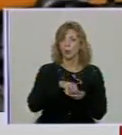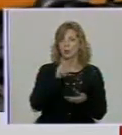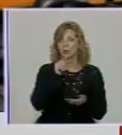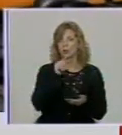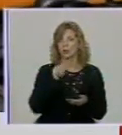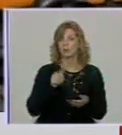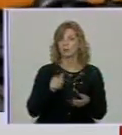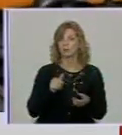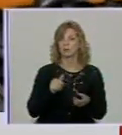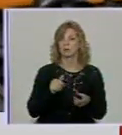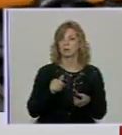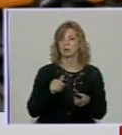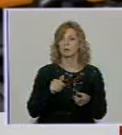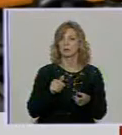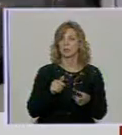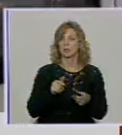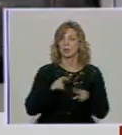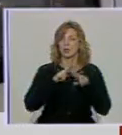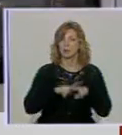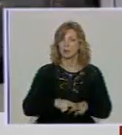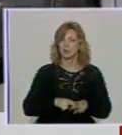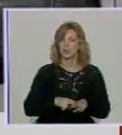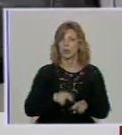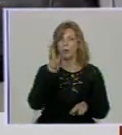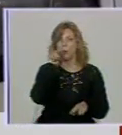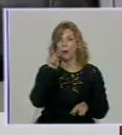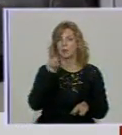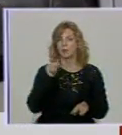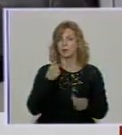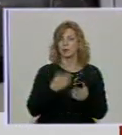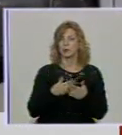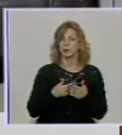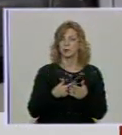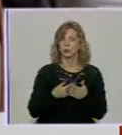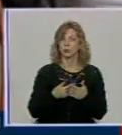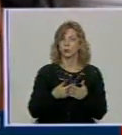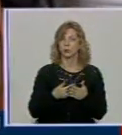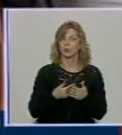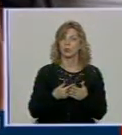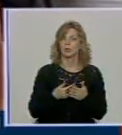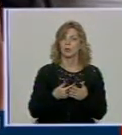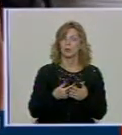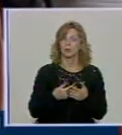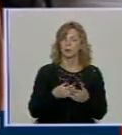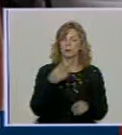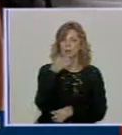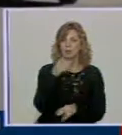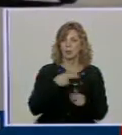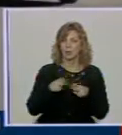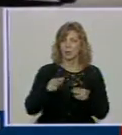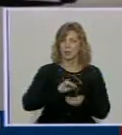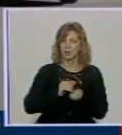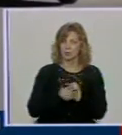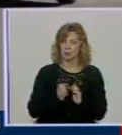cazarea oamenilor care vor deservi utilajele. Autoritățile din județ au susținut că prin contractele încheiate se vor deconta